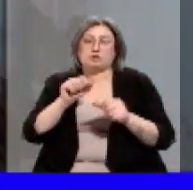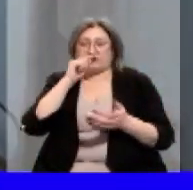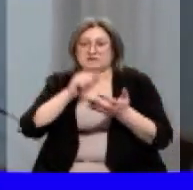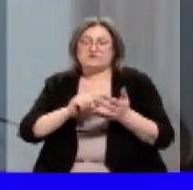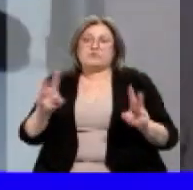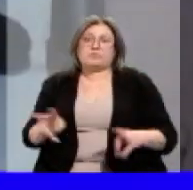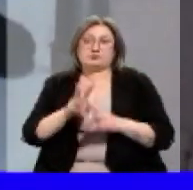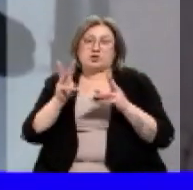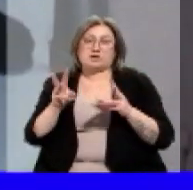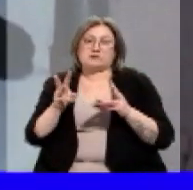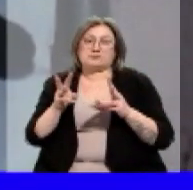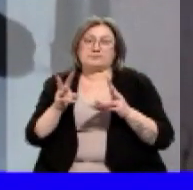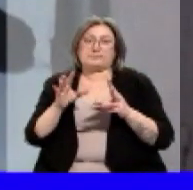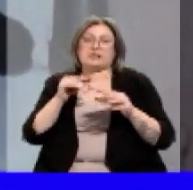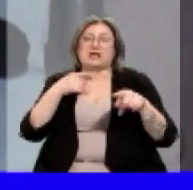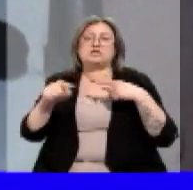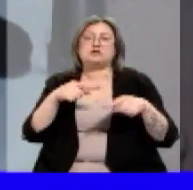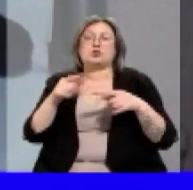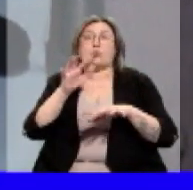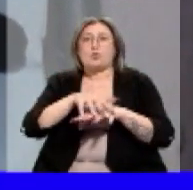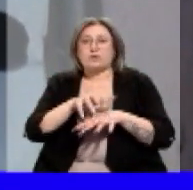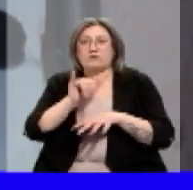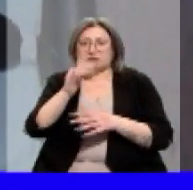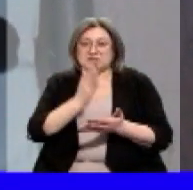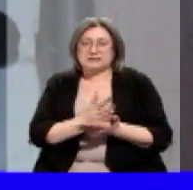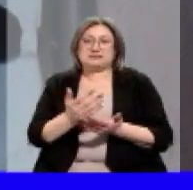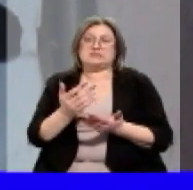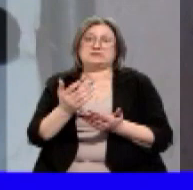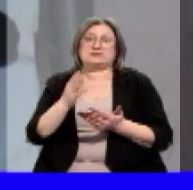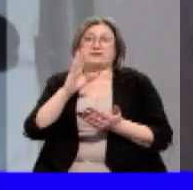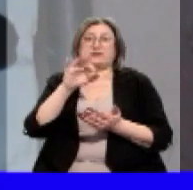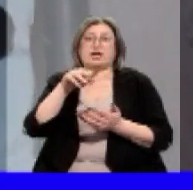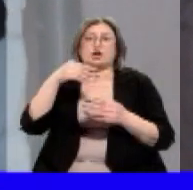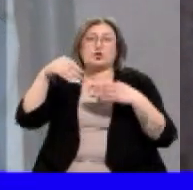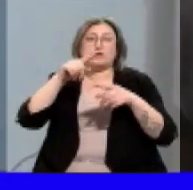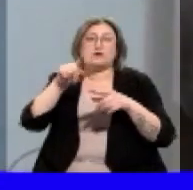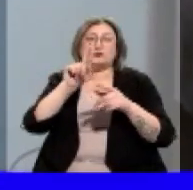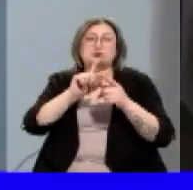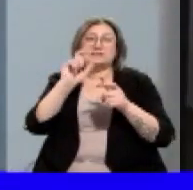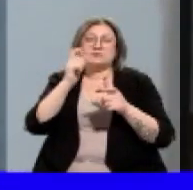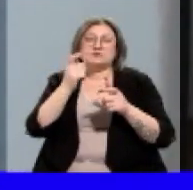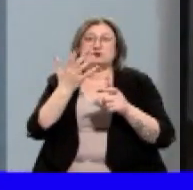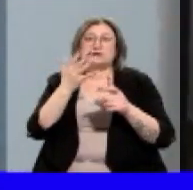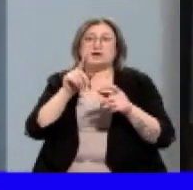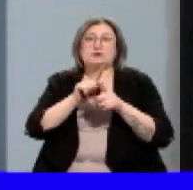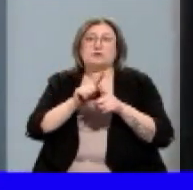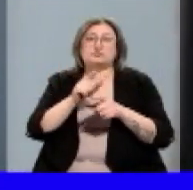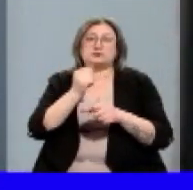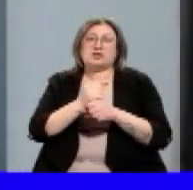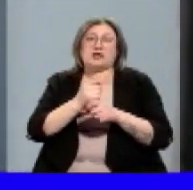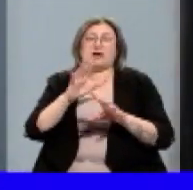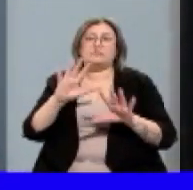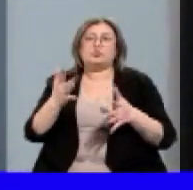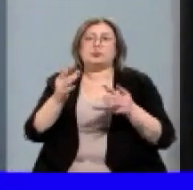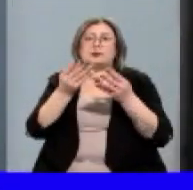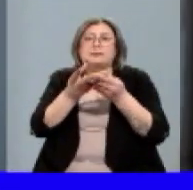возникнуть возгорание. Соответственно, различного рода обувь у вас есть, ветоши, они тоже синтетического, получается, материала сделаны. Она в